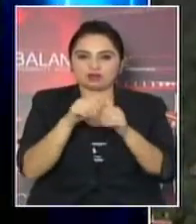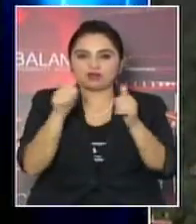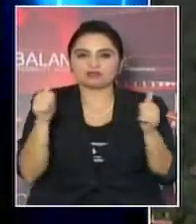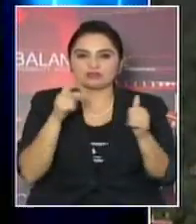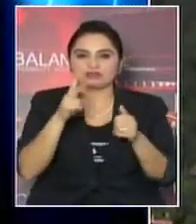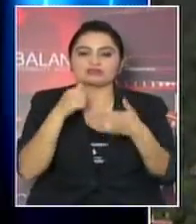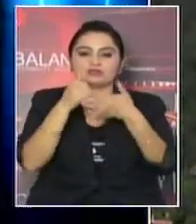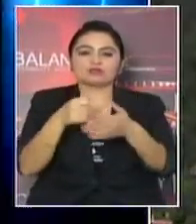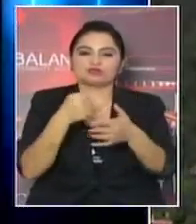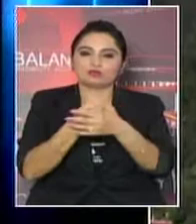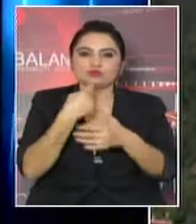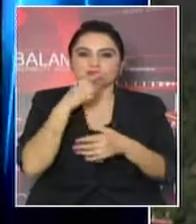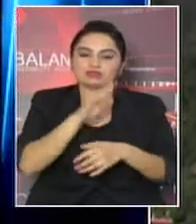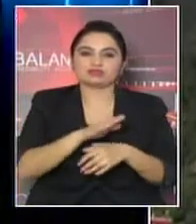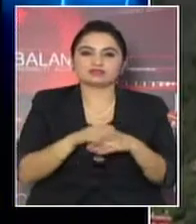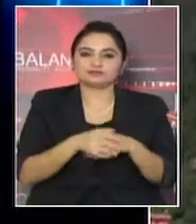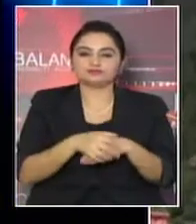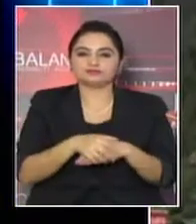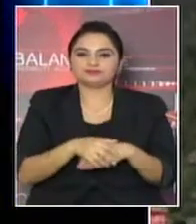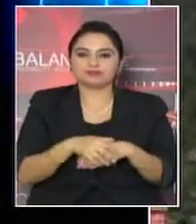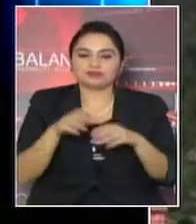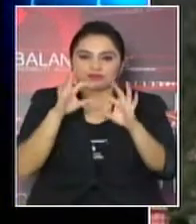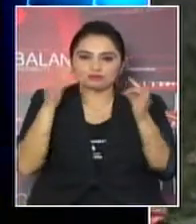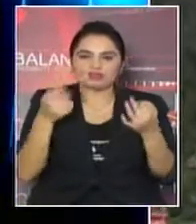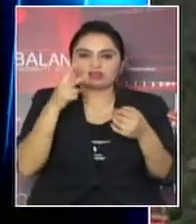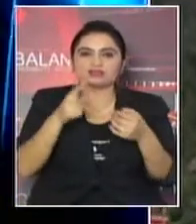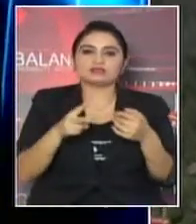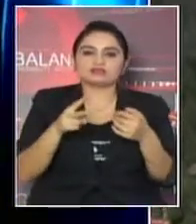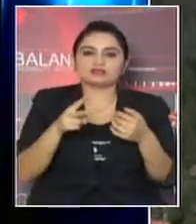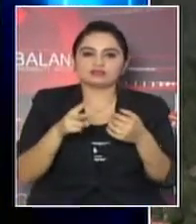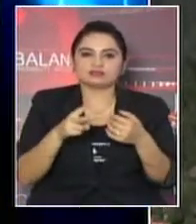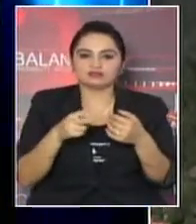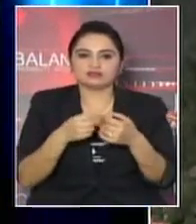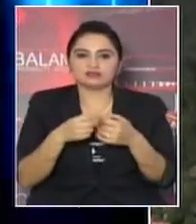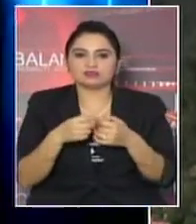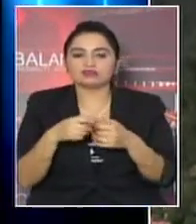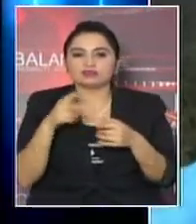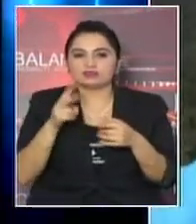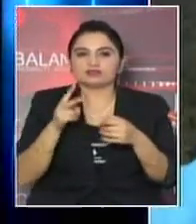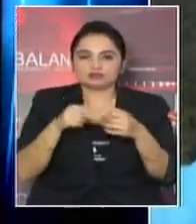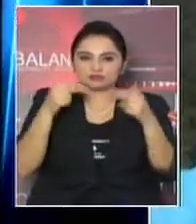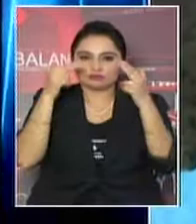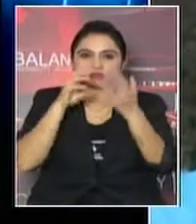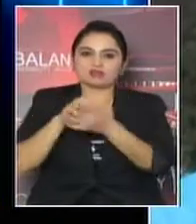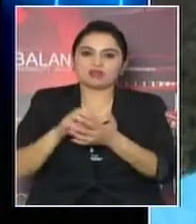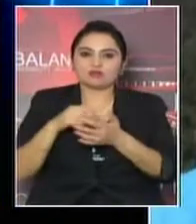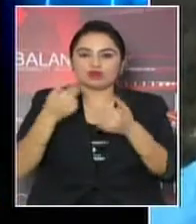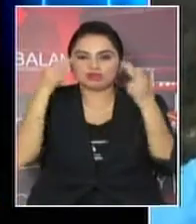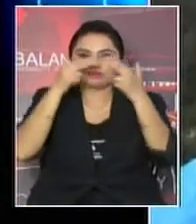विकास गर्न सक्छ। एउटा एभरेस्ट म्याराथनलाई लिएर नै एउटा देश एउटा एभरेस्टलाई परिचय गराएको छ। यसलाई